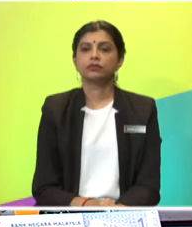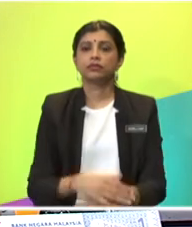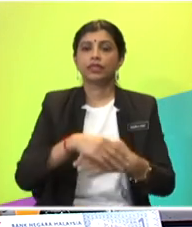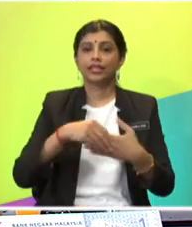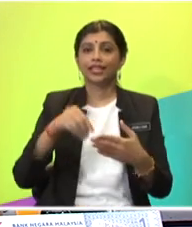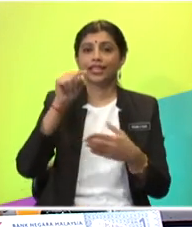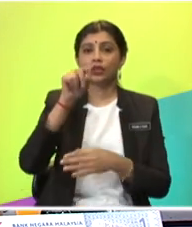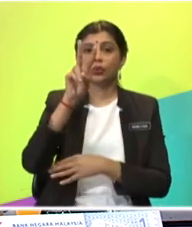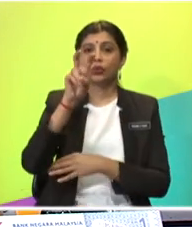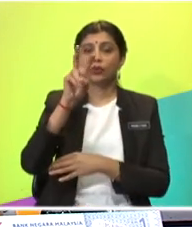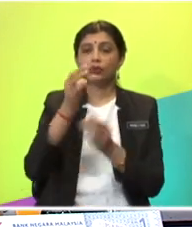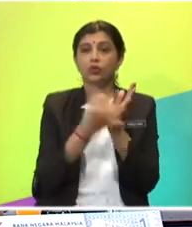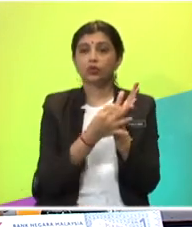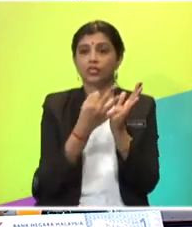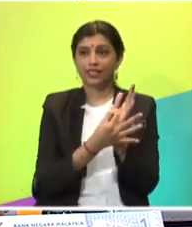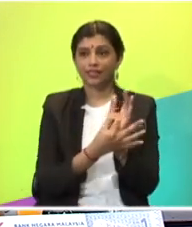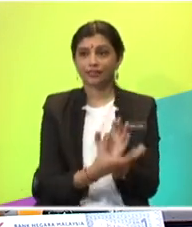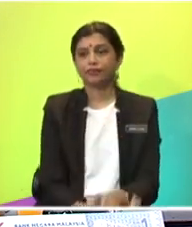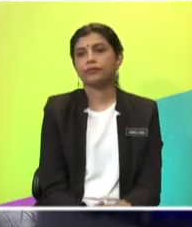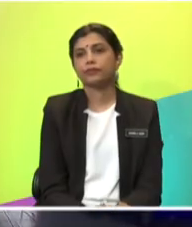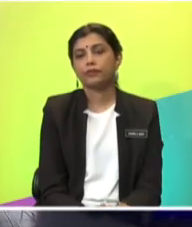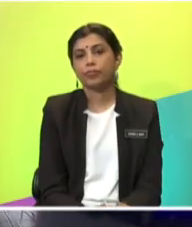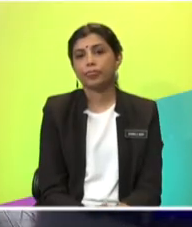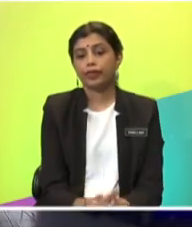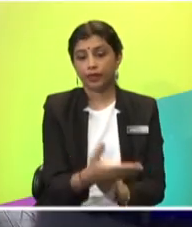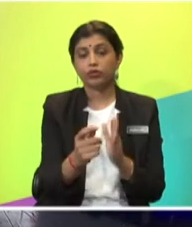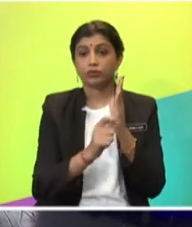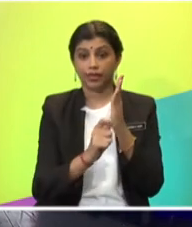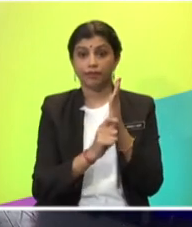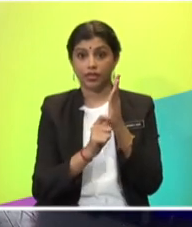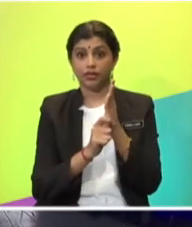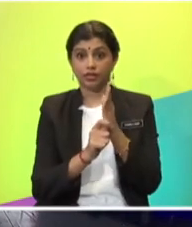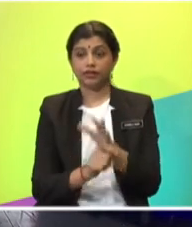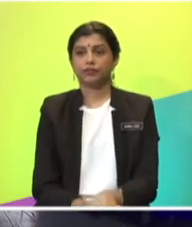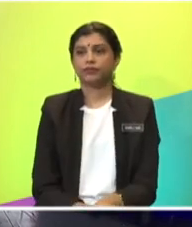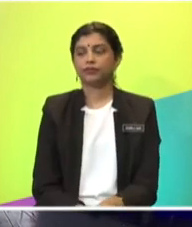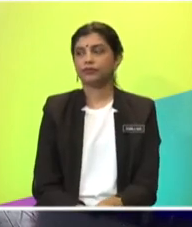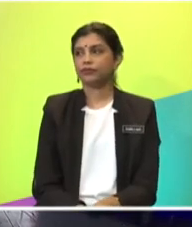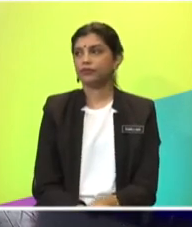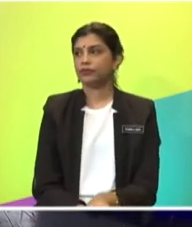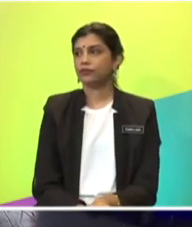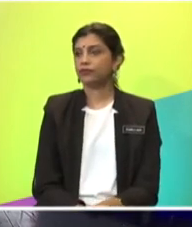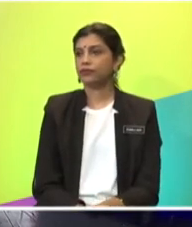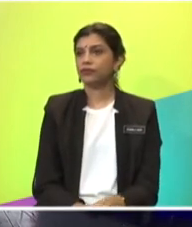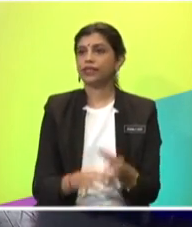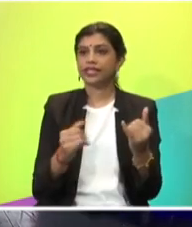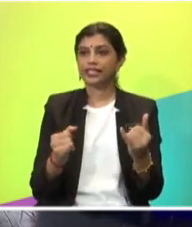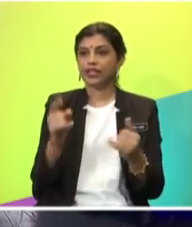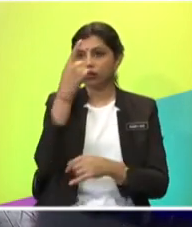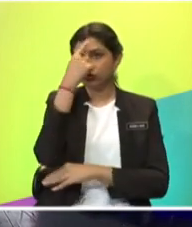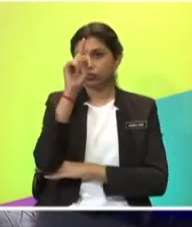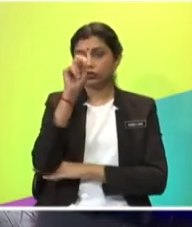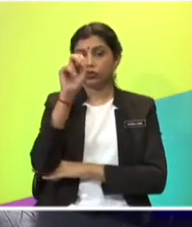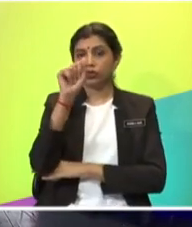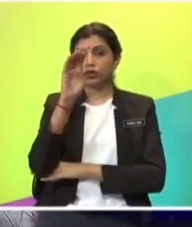Okey, sementara Luis menambah tu, kita bacakan soalan untuk Nabila. Okey,